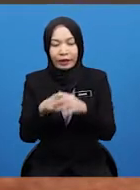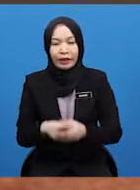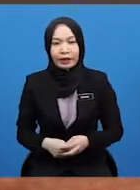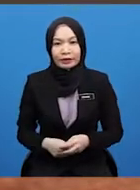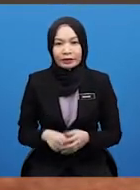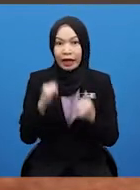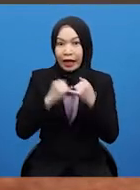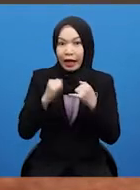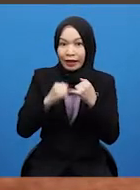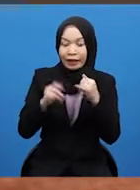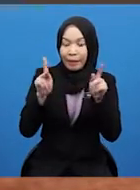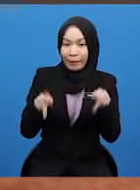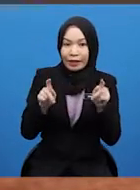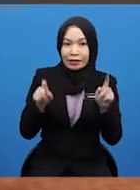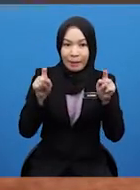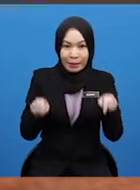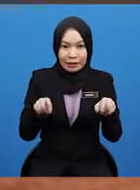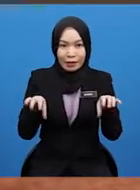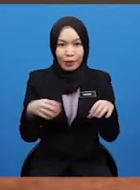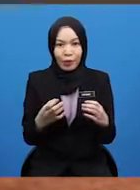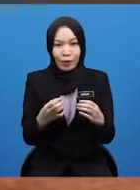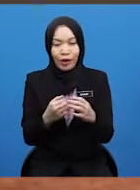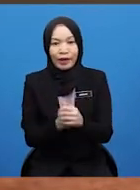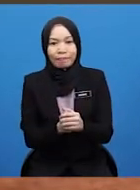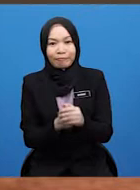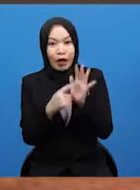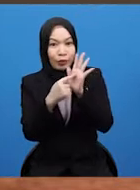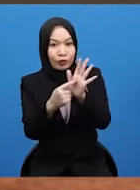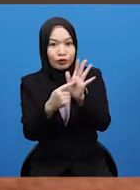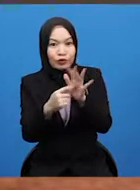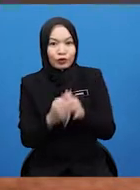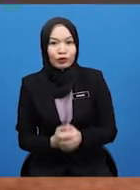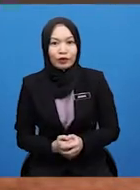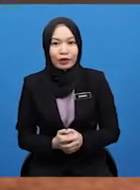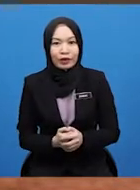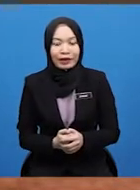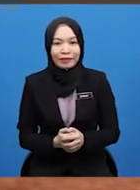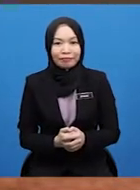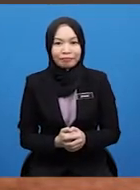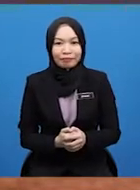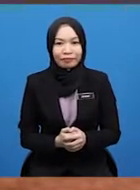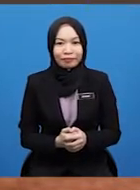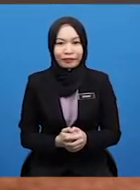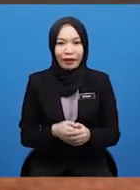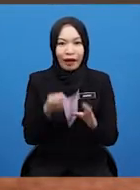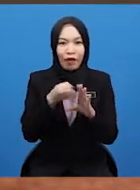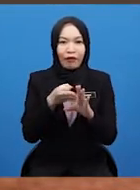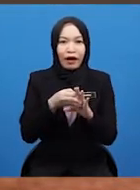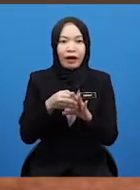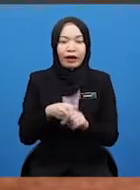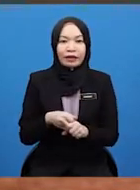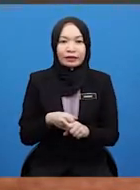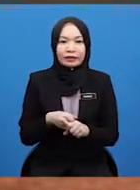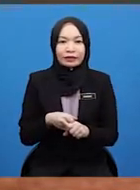Akhir sekali, pelajar haruslah membuat pendokumentasian untuk setiap proses penghasilan perekaan